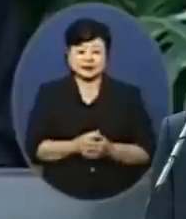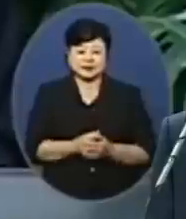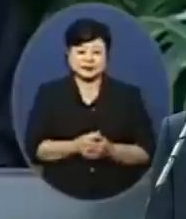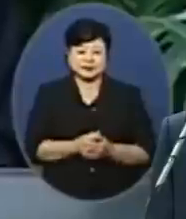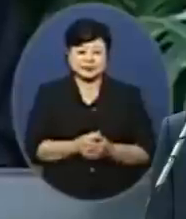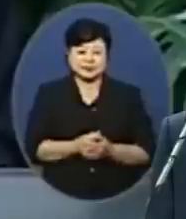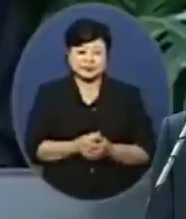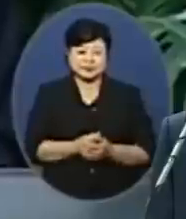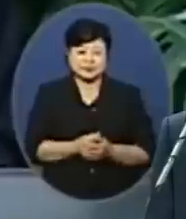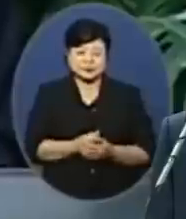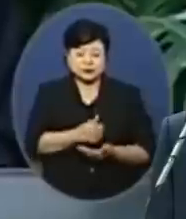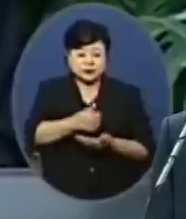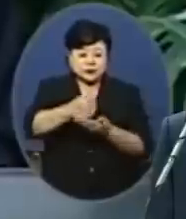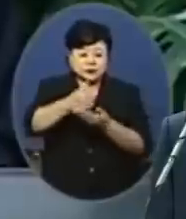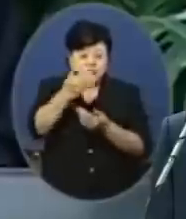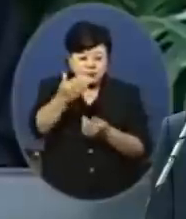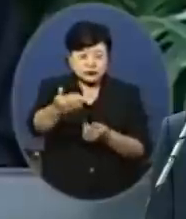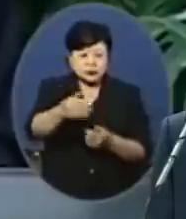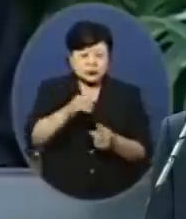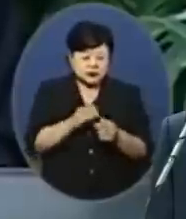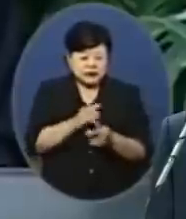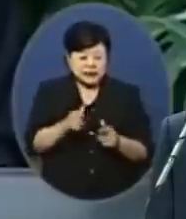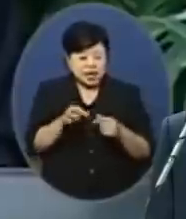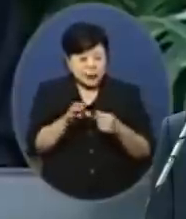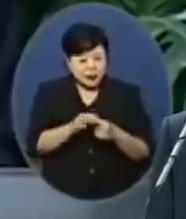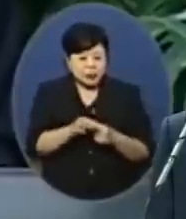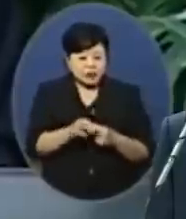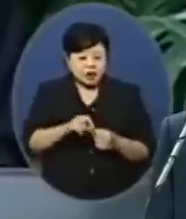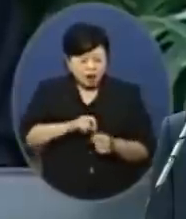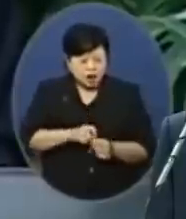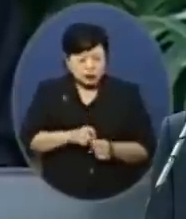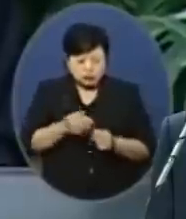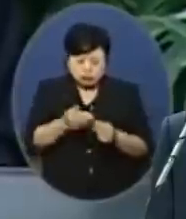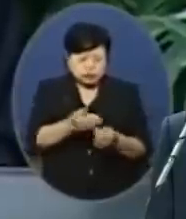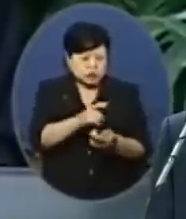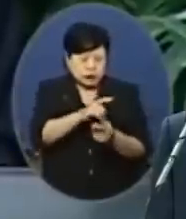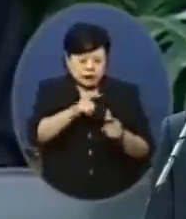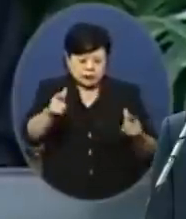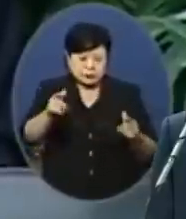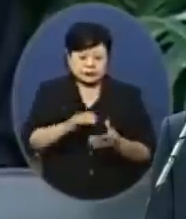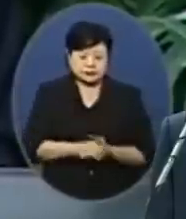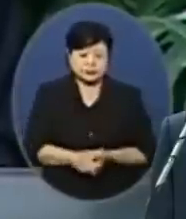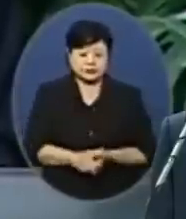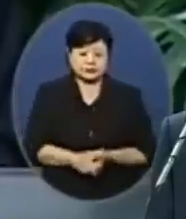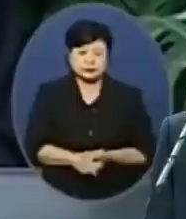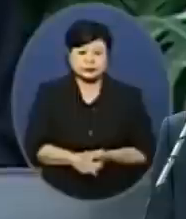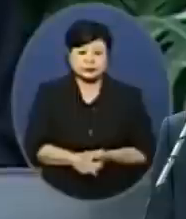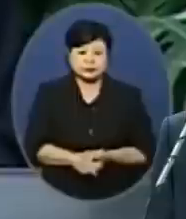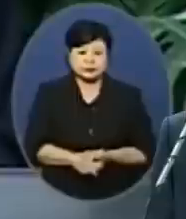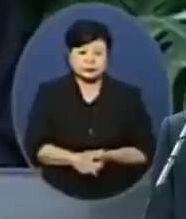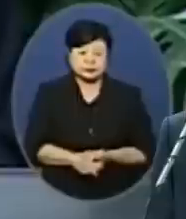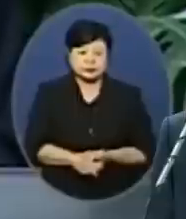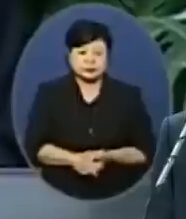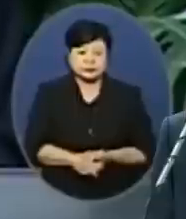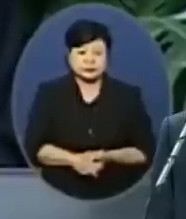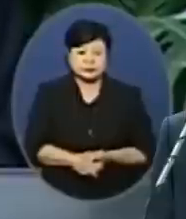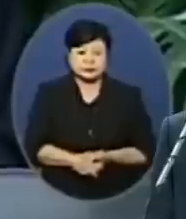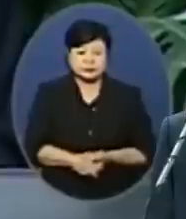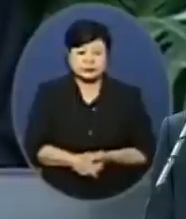것입니다. 그러나 주님은 여러분이 구하지 않았는데 강제로 여러분을 끌고 가지는